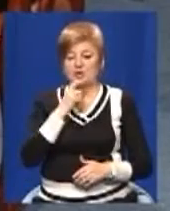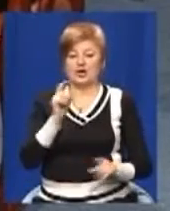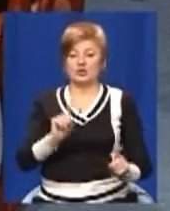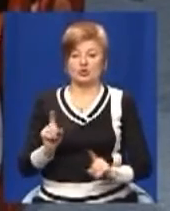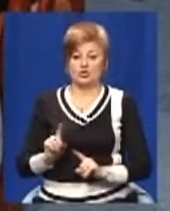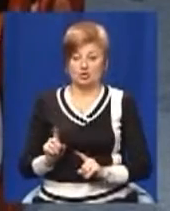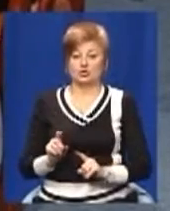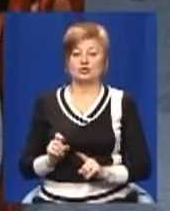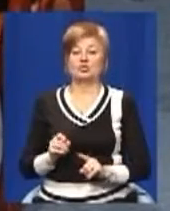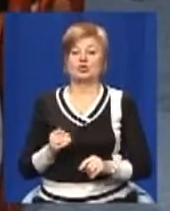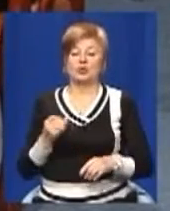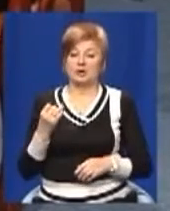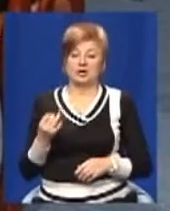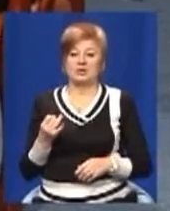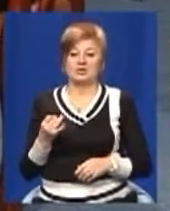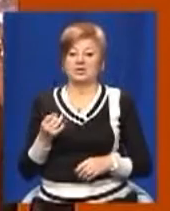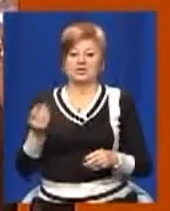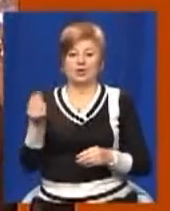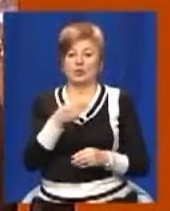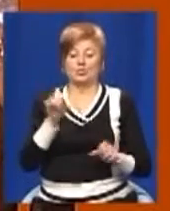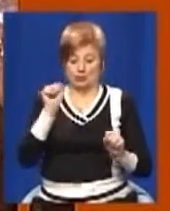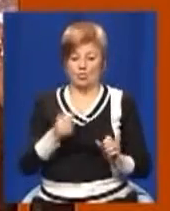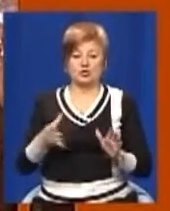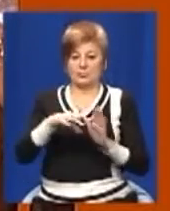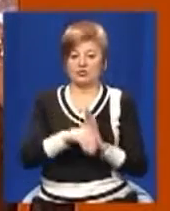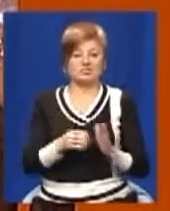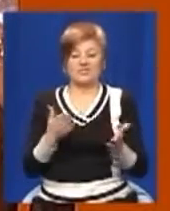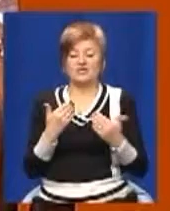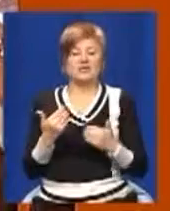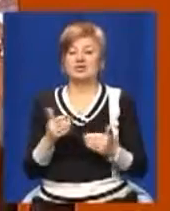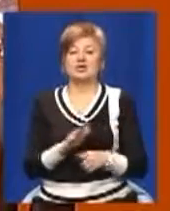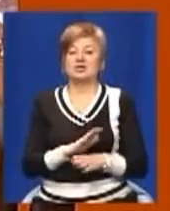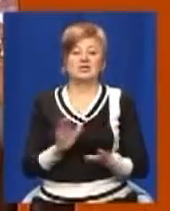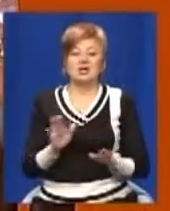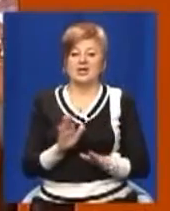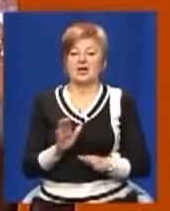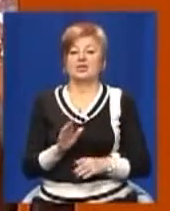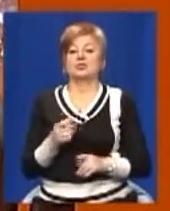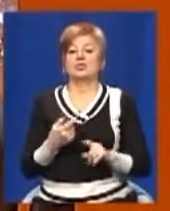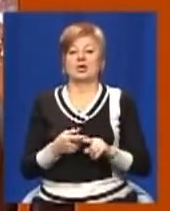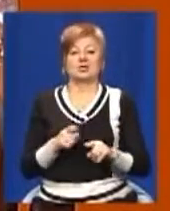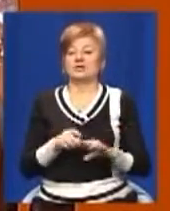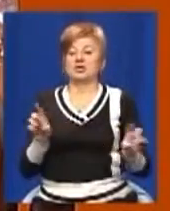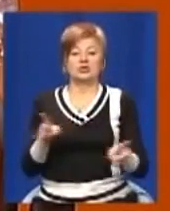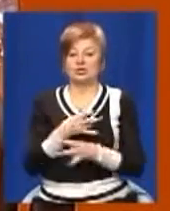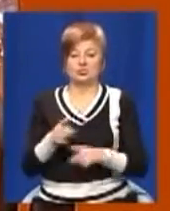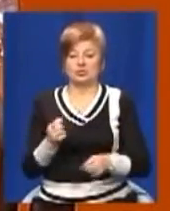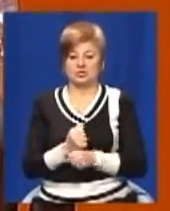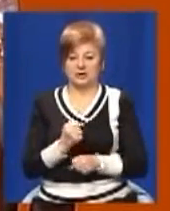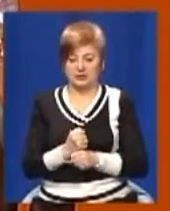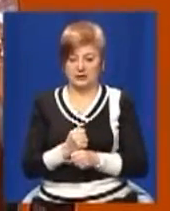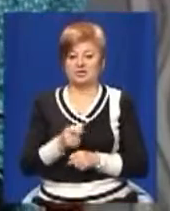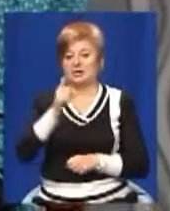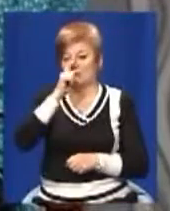це відносять їх до таких художників? Відносять. Але це не треба робити.